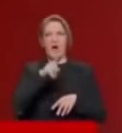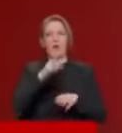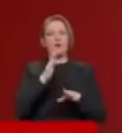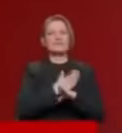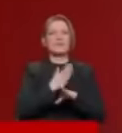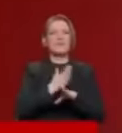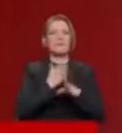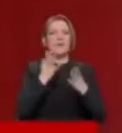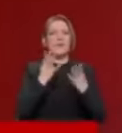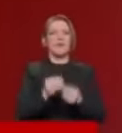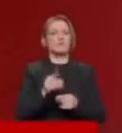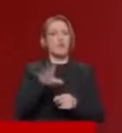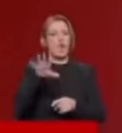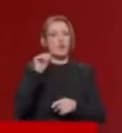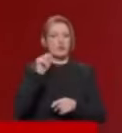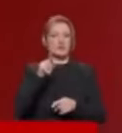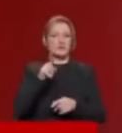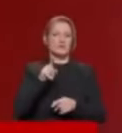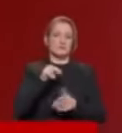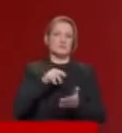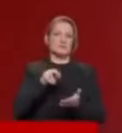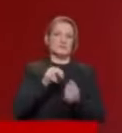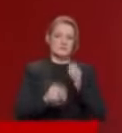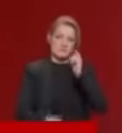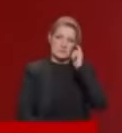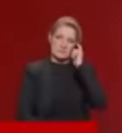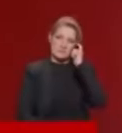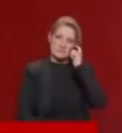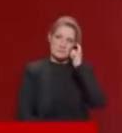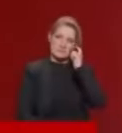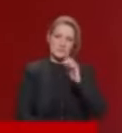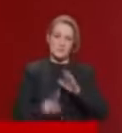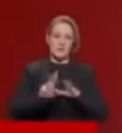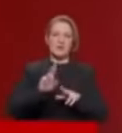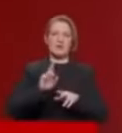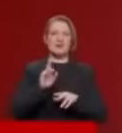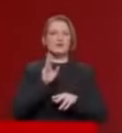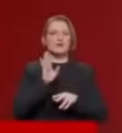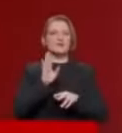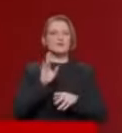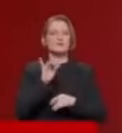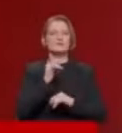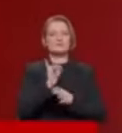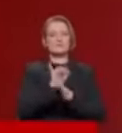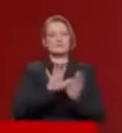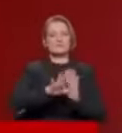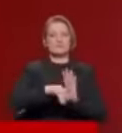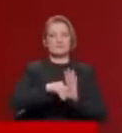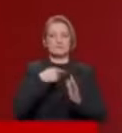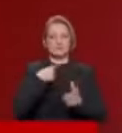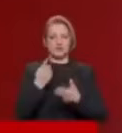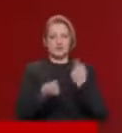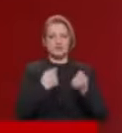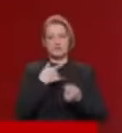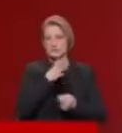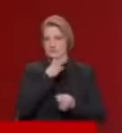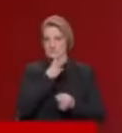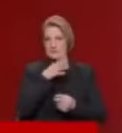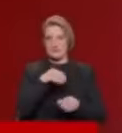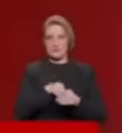sebep olduğu algısının üzerinden yüründü. Rol çalma gibi falan zannedildi. Halbuki ben bu işleri bildiğim